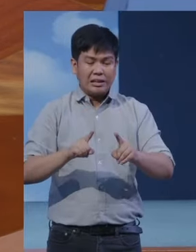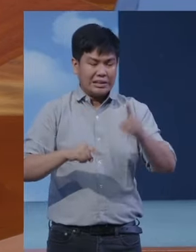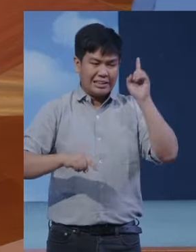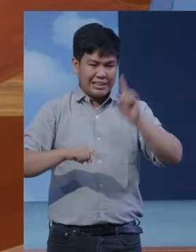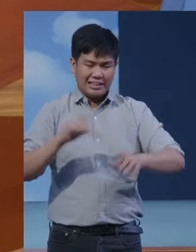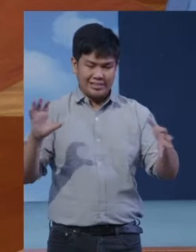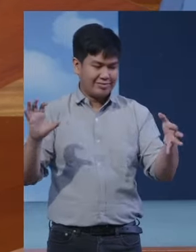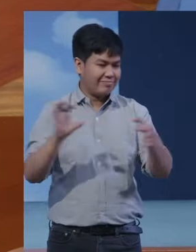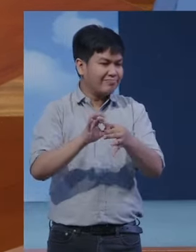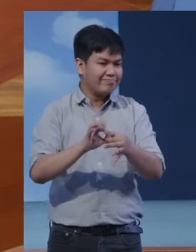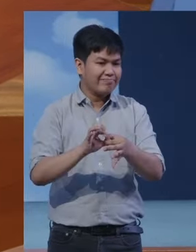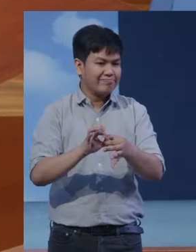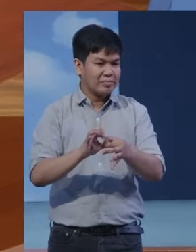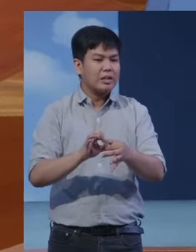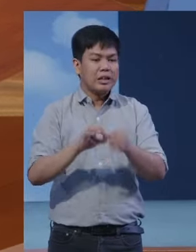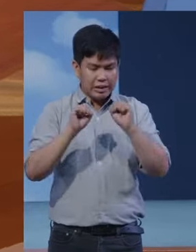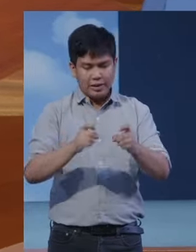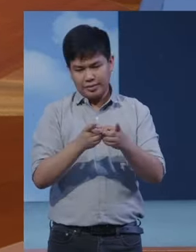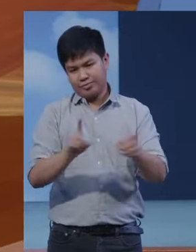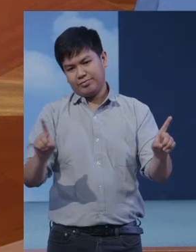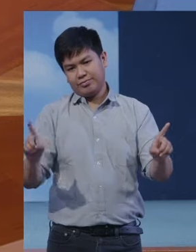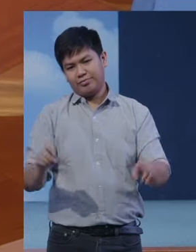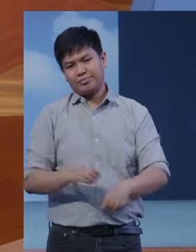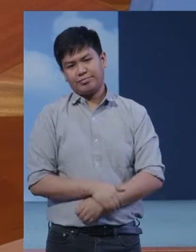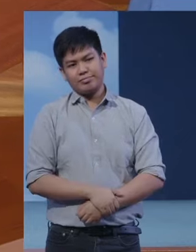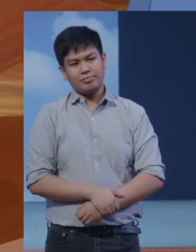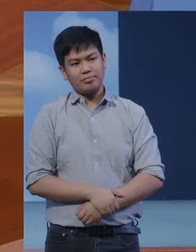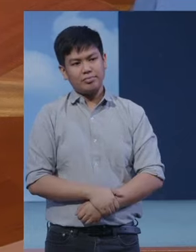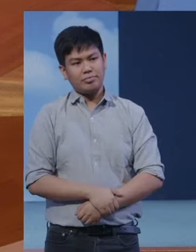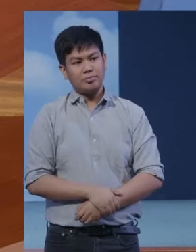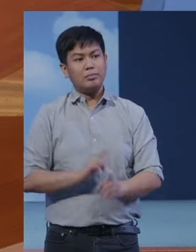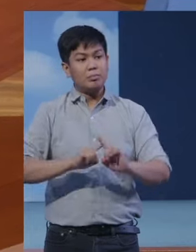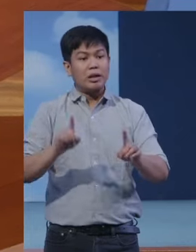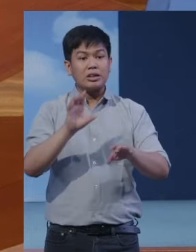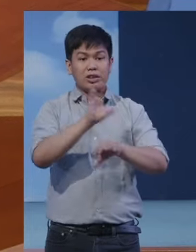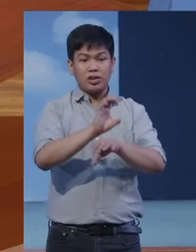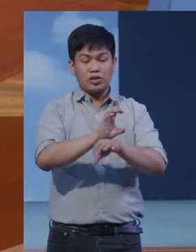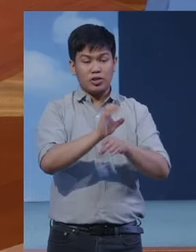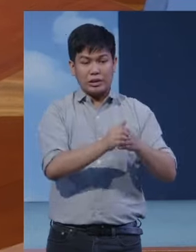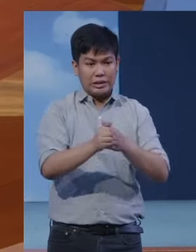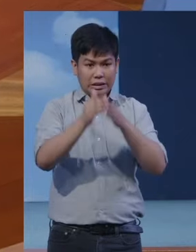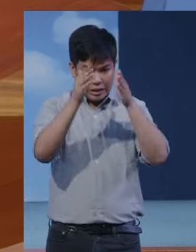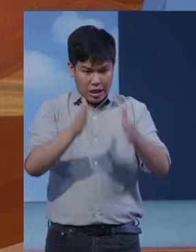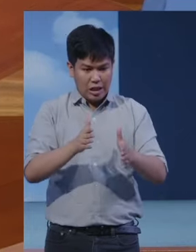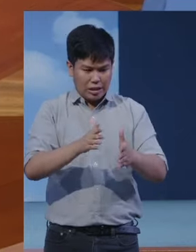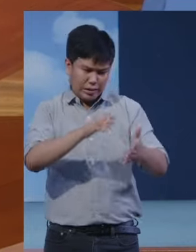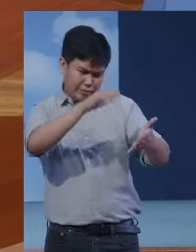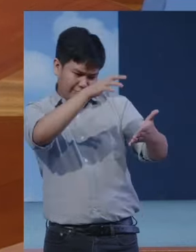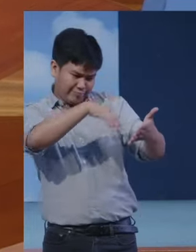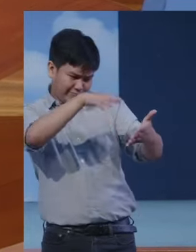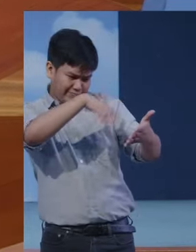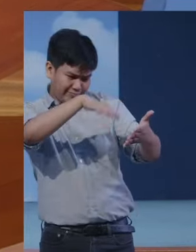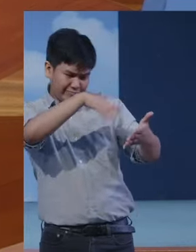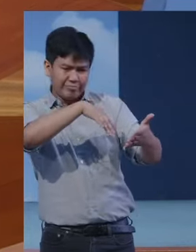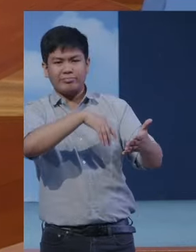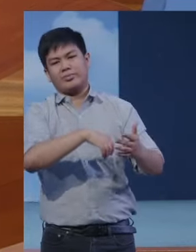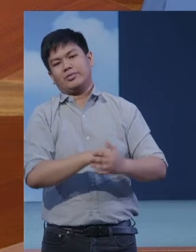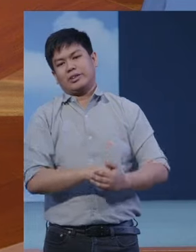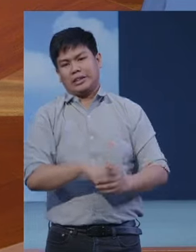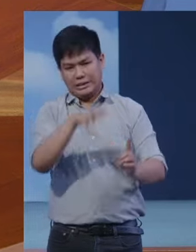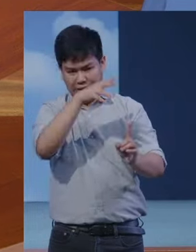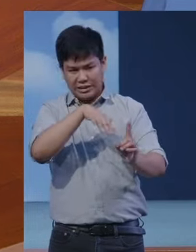ng reconciliation dahil hindi na posible either nag-asawa na yung isa o patuloy pa rin ang